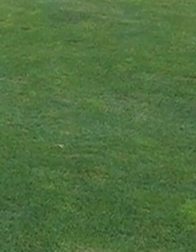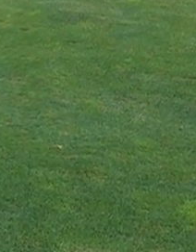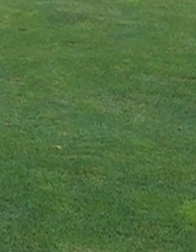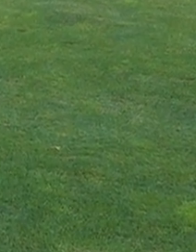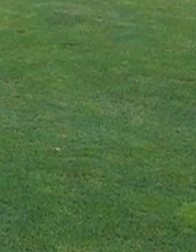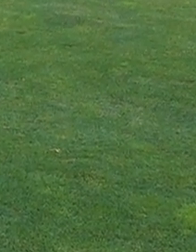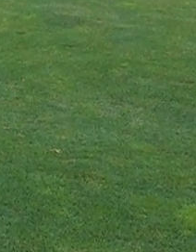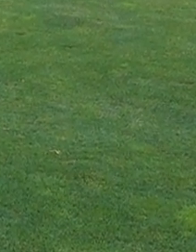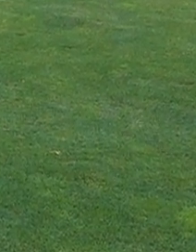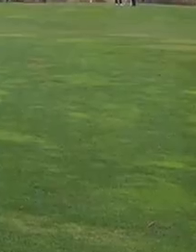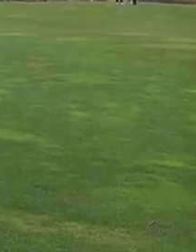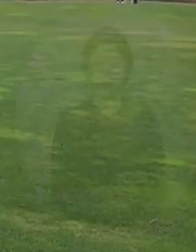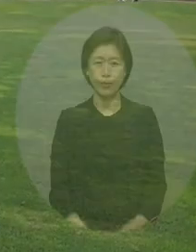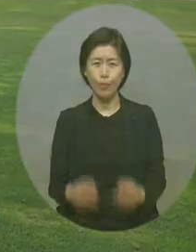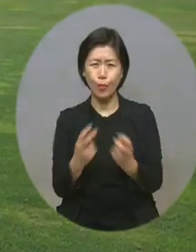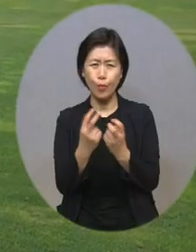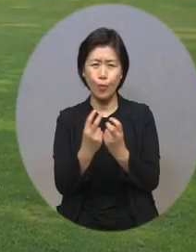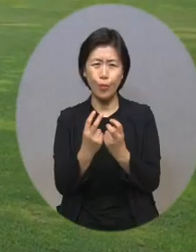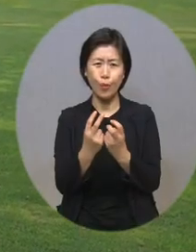오, 뒷땅이다.